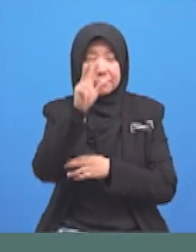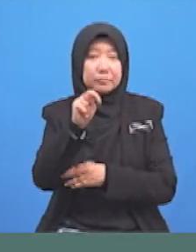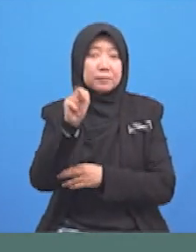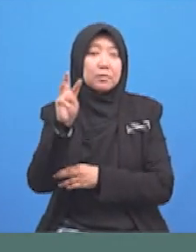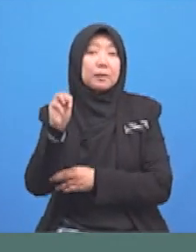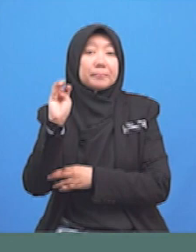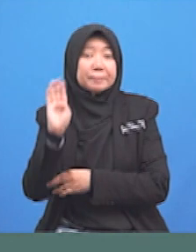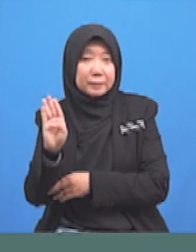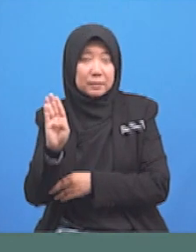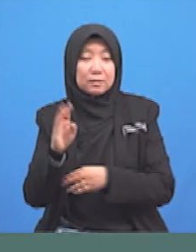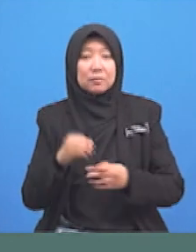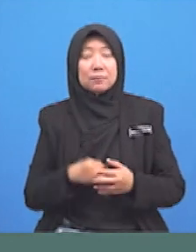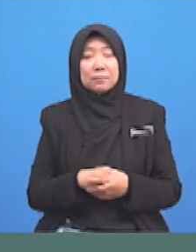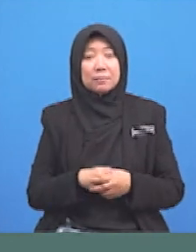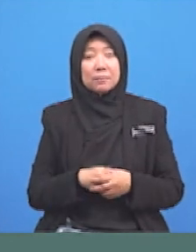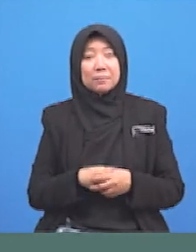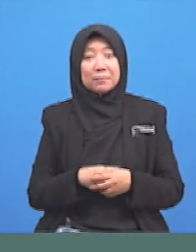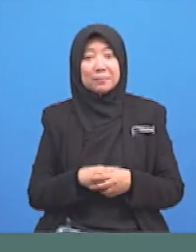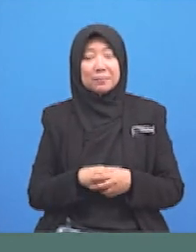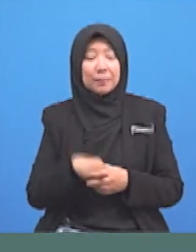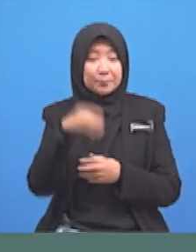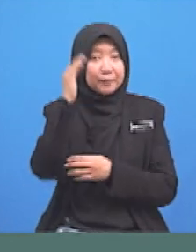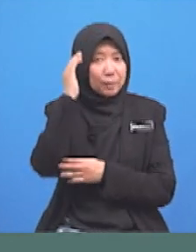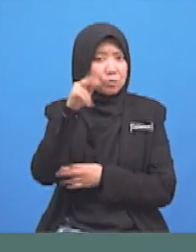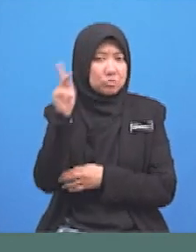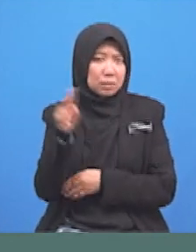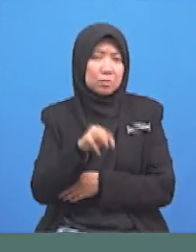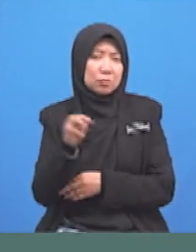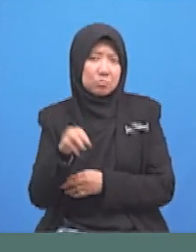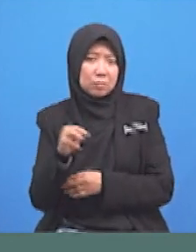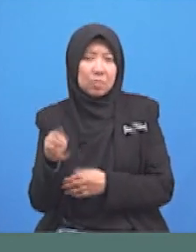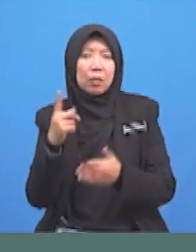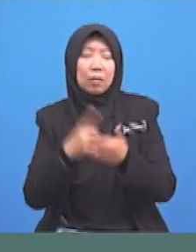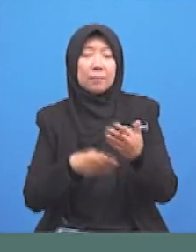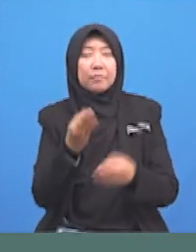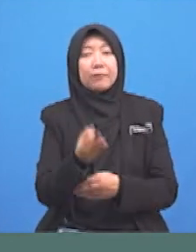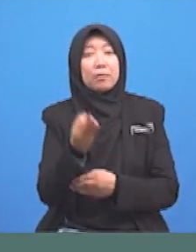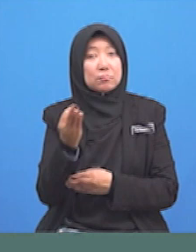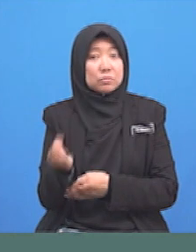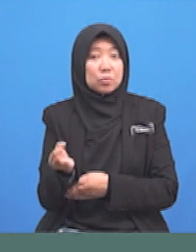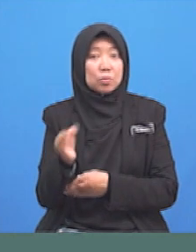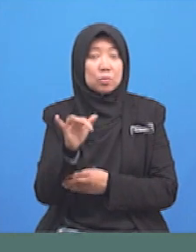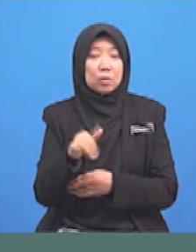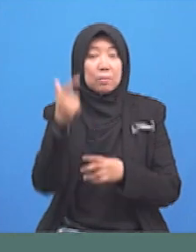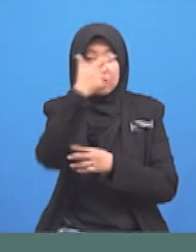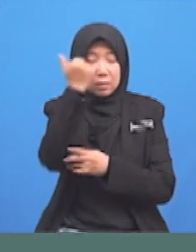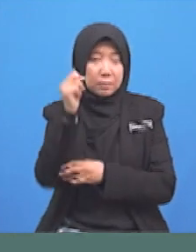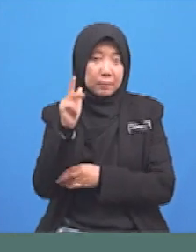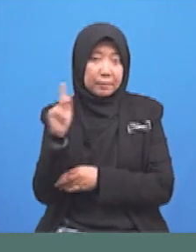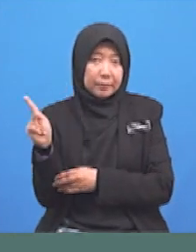Bersekutu. Baiklah, tahukah murid-murid apakah faktor-faktor yang